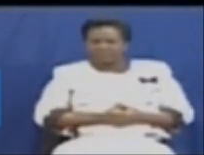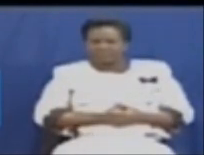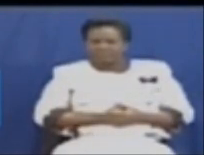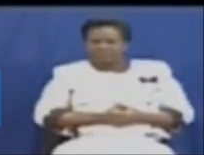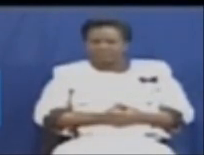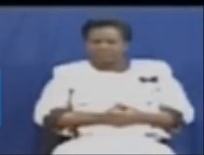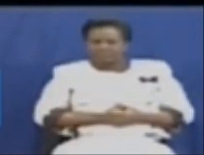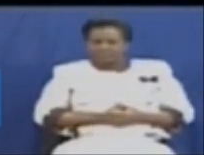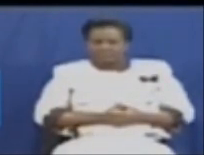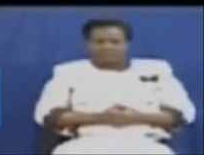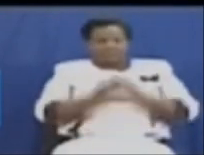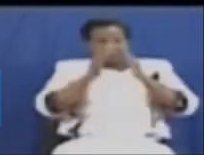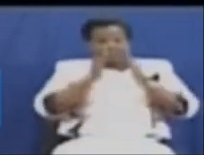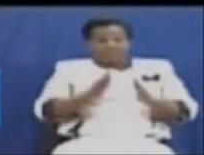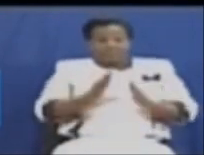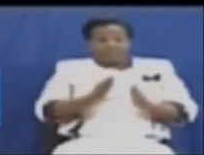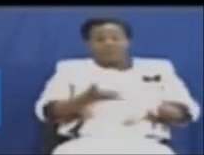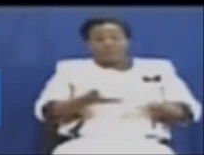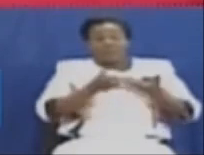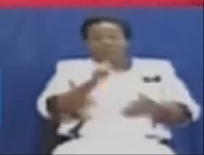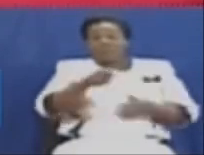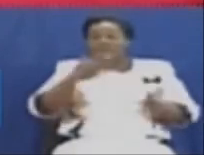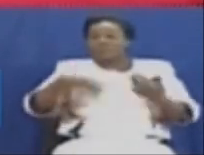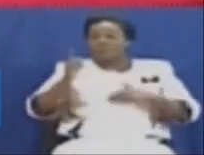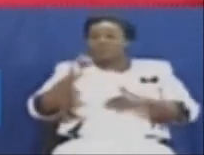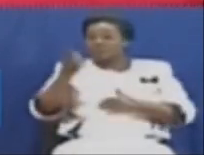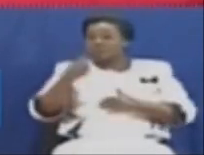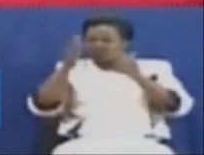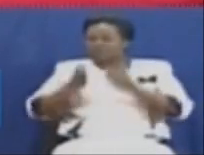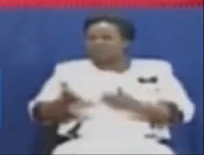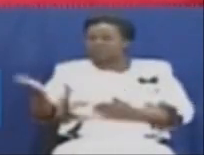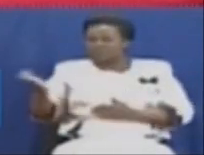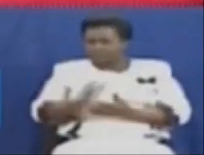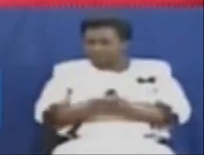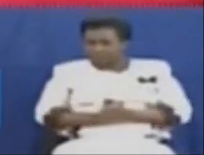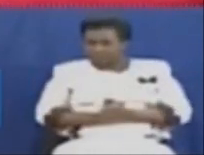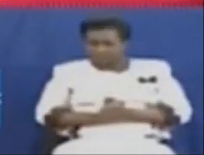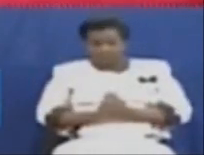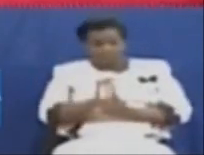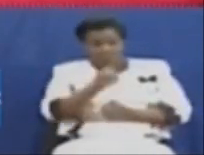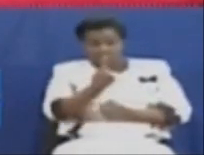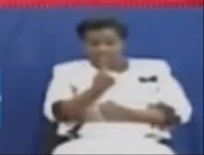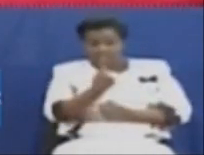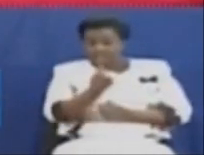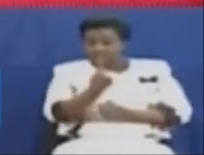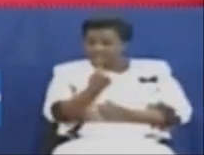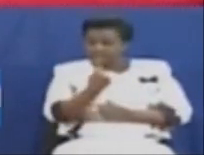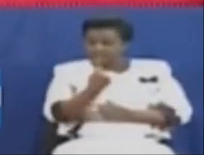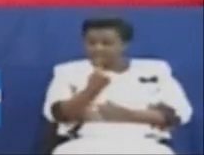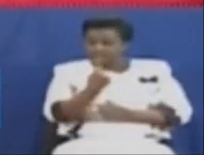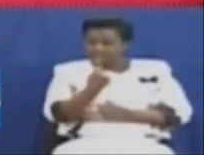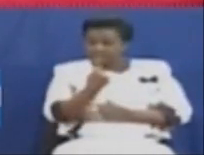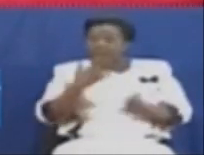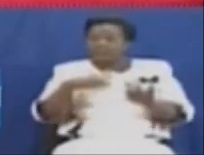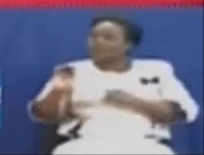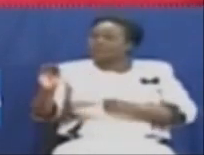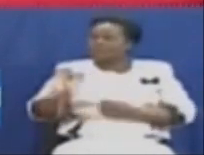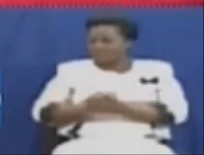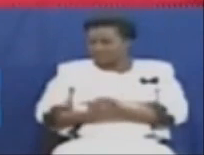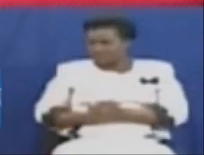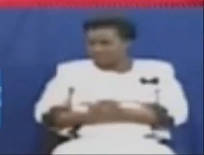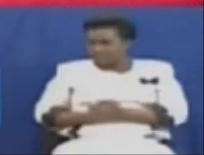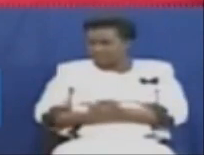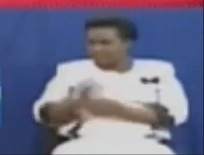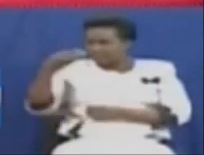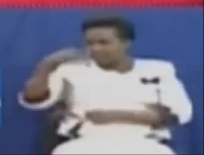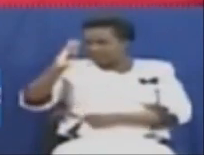Mboe Bunge kama ifuatavyo. Kwanza nataka nikanushe kwamba serikali inaongoza